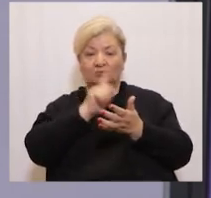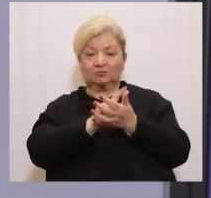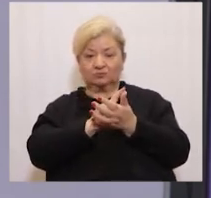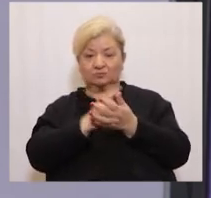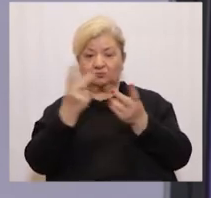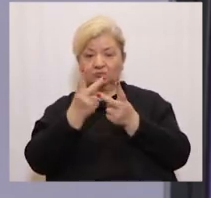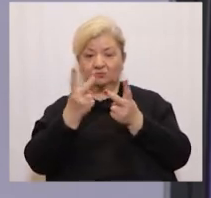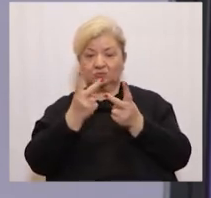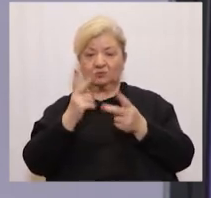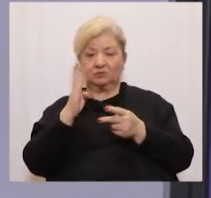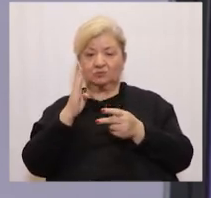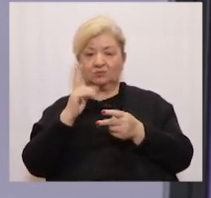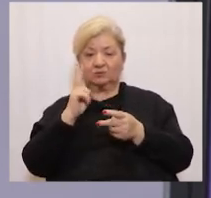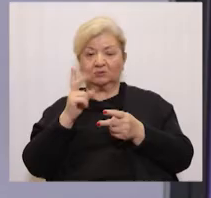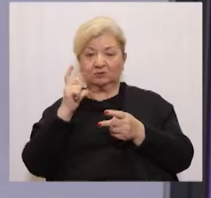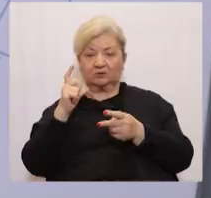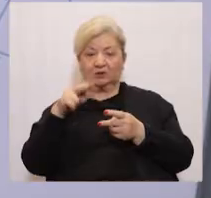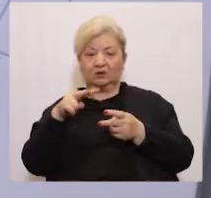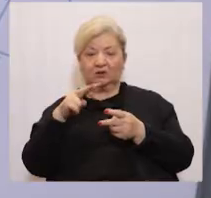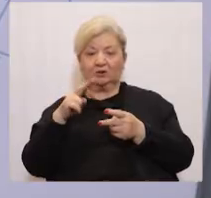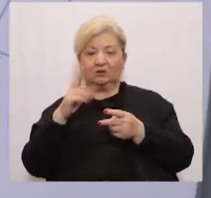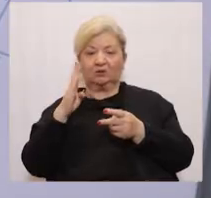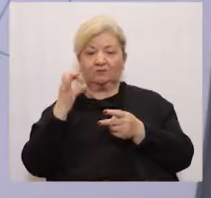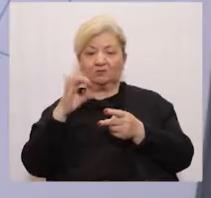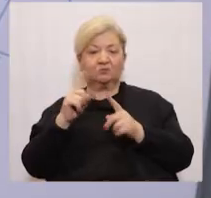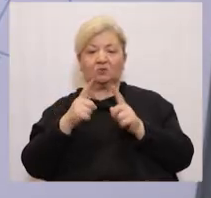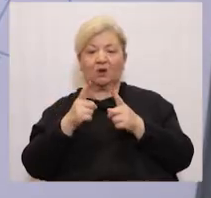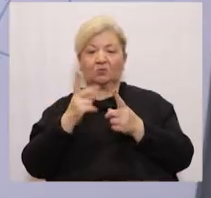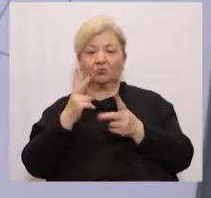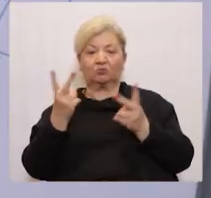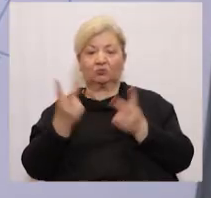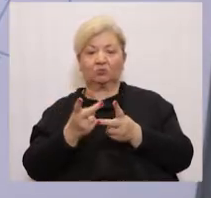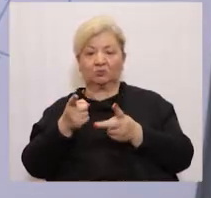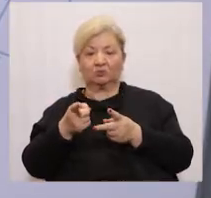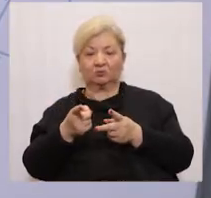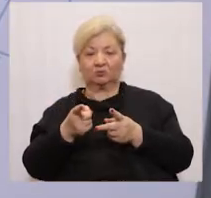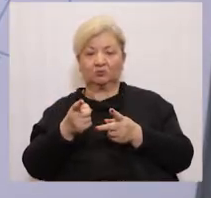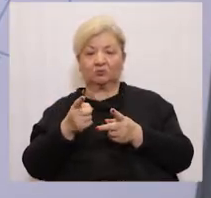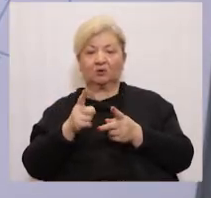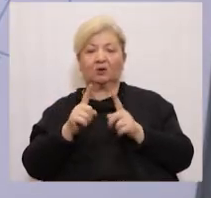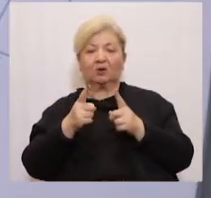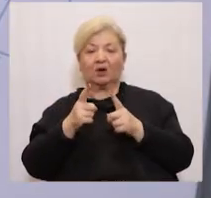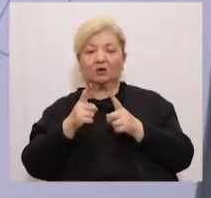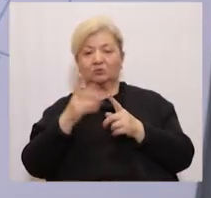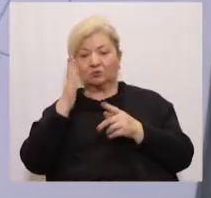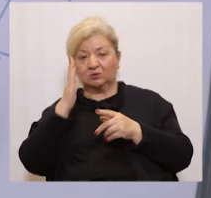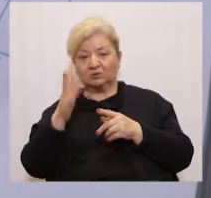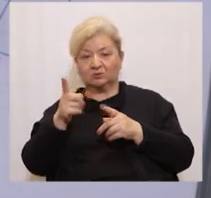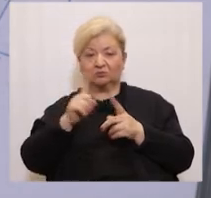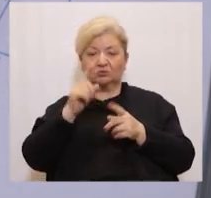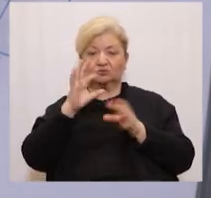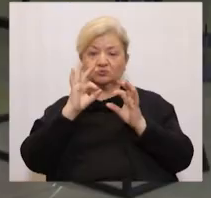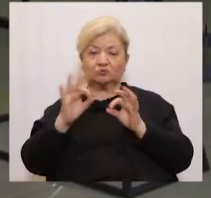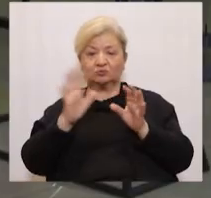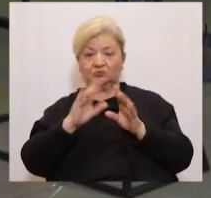ვთქვათ, კელვინებში. რატო უნდა იყოს ტემპერატურა მოცემული კელვინებში? მოდი გავაანალიზოთ ჯერ, აი რატო იქნებოდა არასწორი, რომ